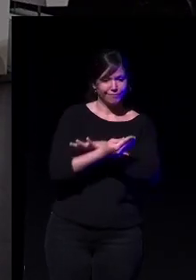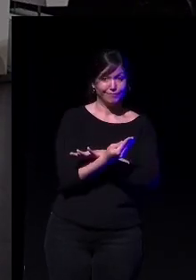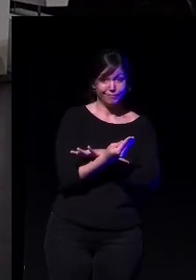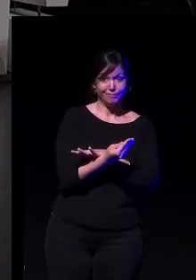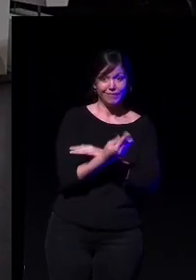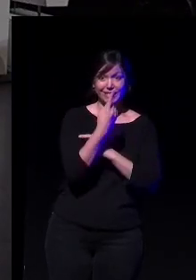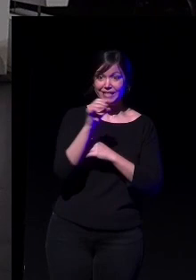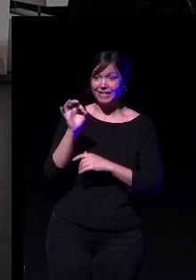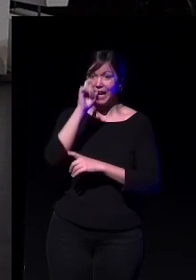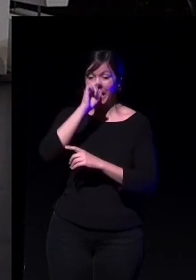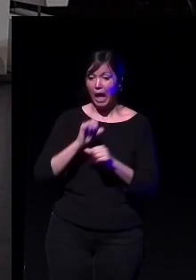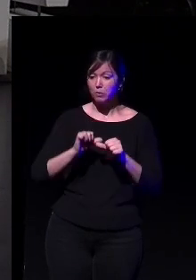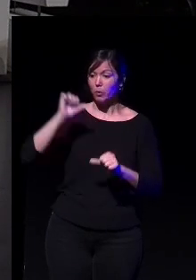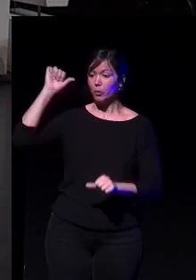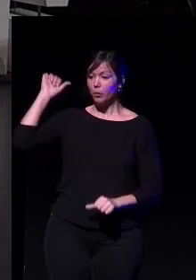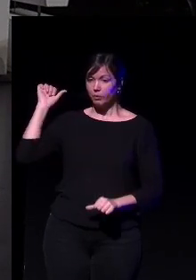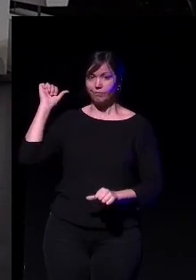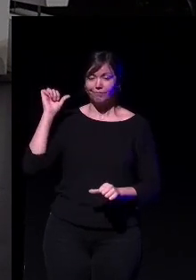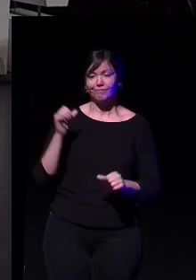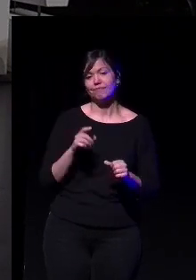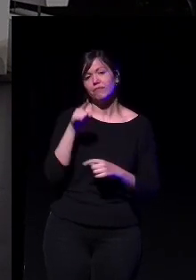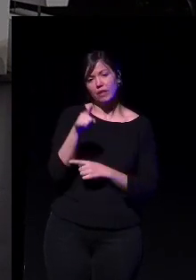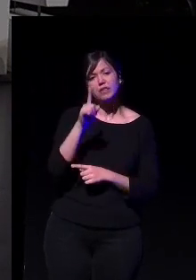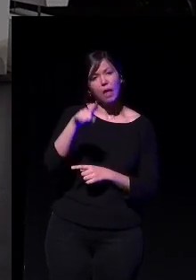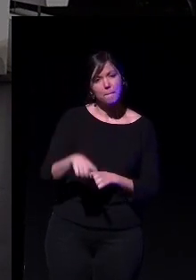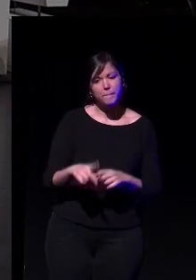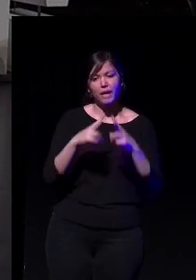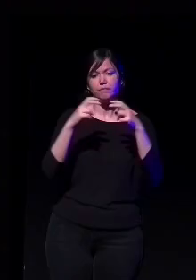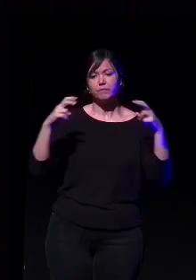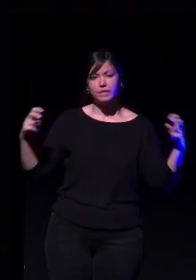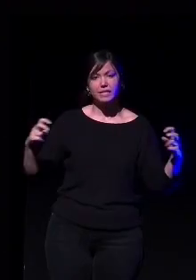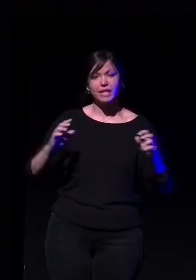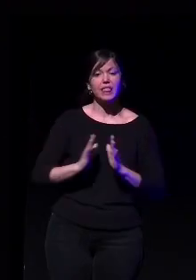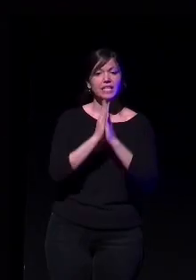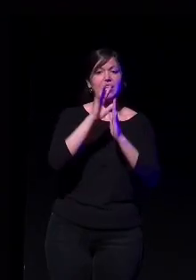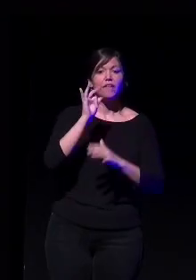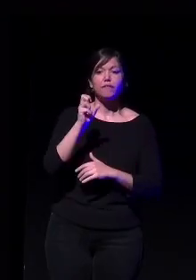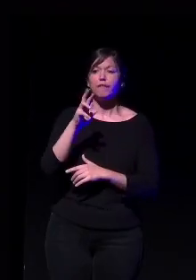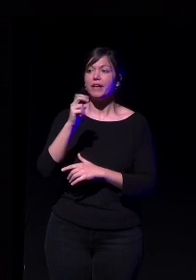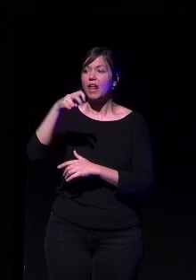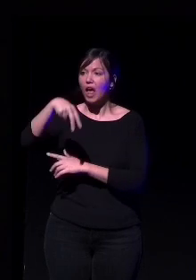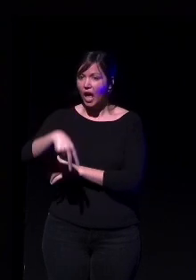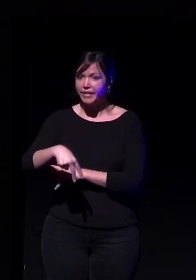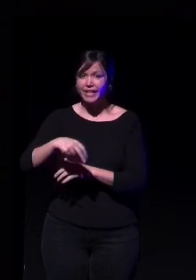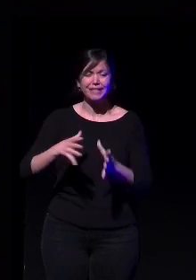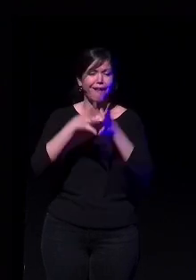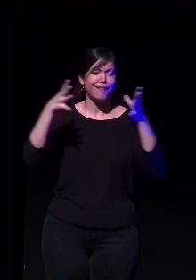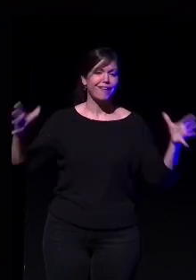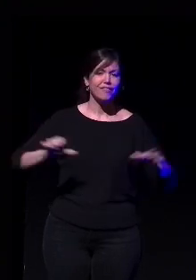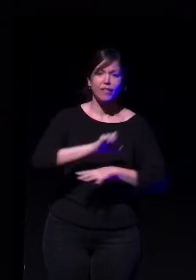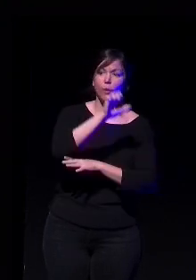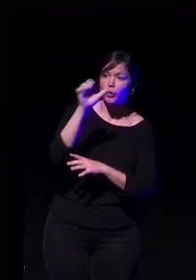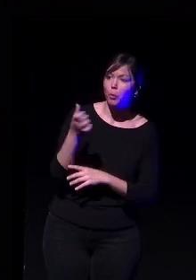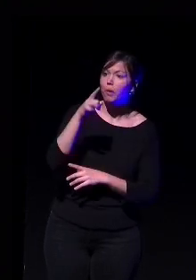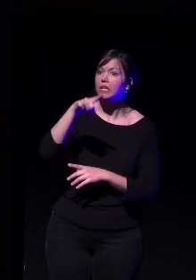il·lustre. També amb la fortalesa més gran d'Europa, el Castell de Sant Ferran. Al llarg de l'any, la ciutat acull diversos festivals i